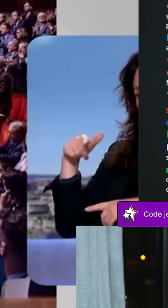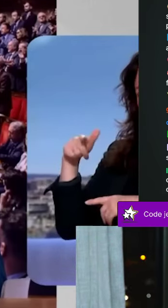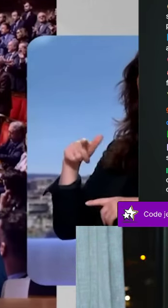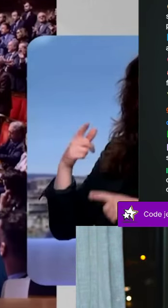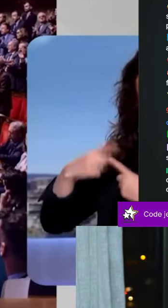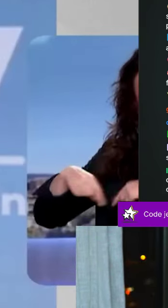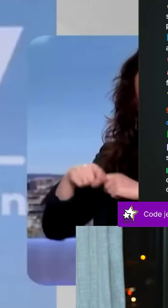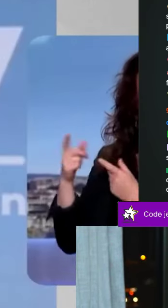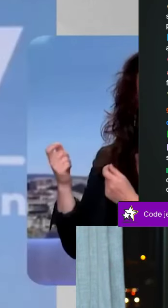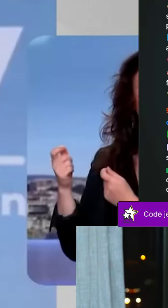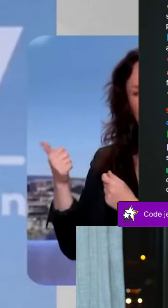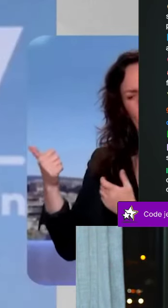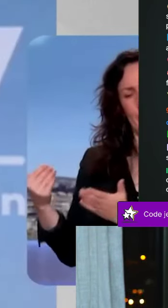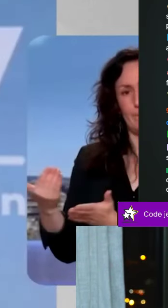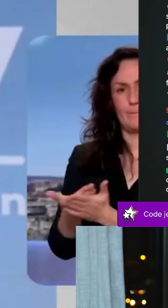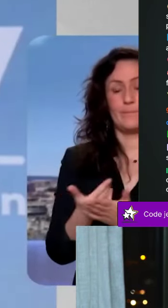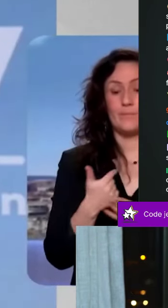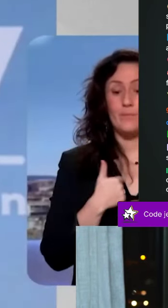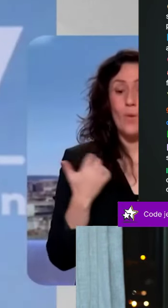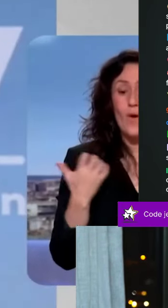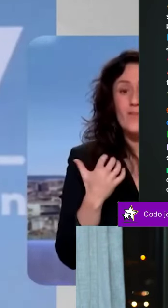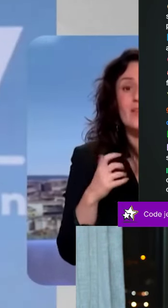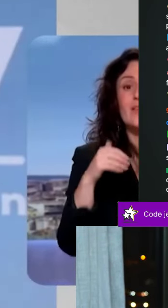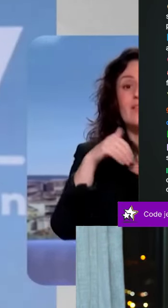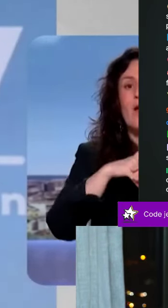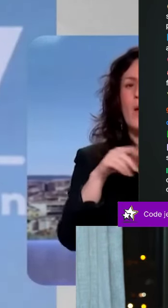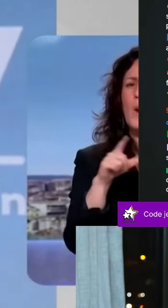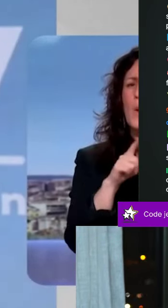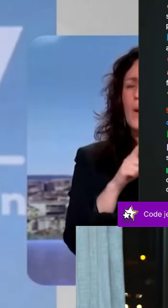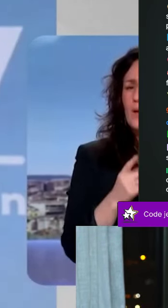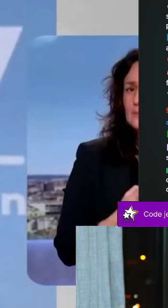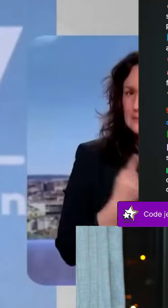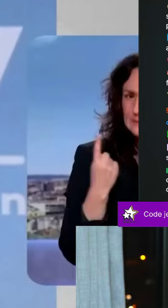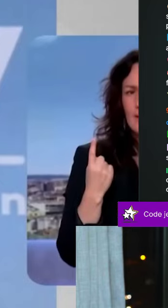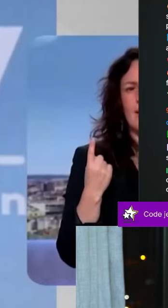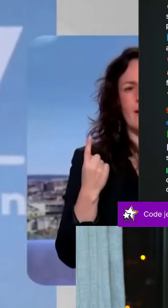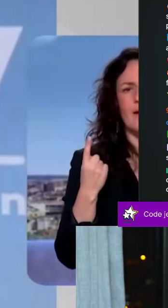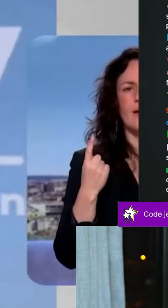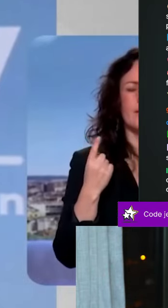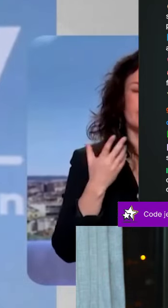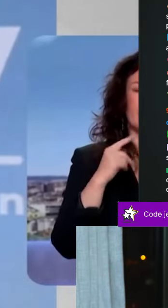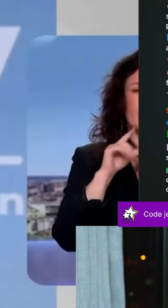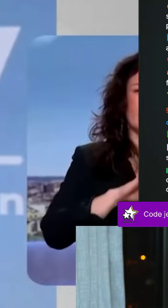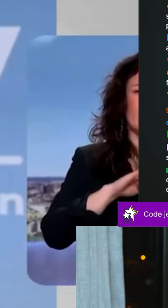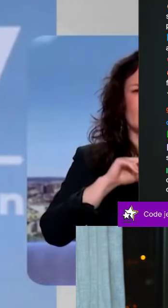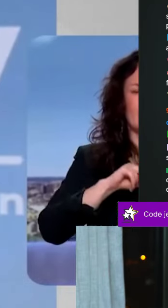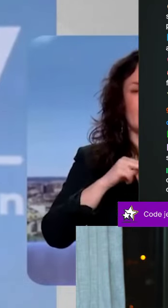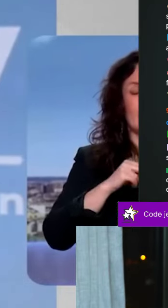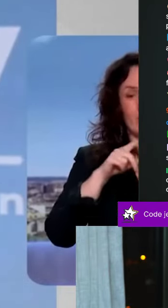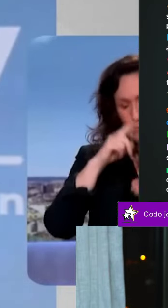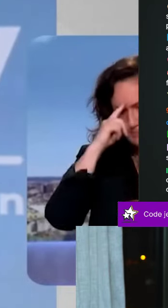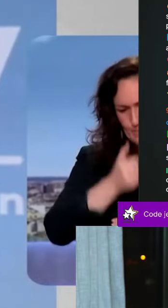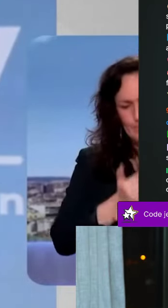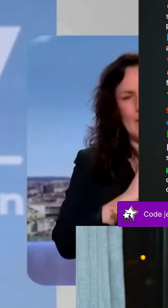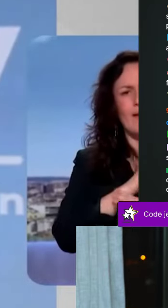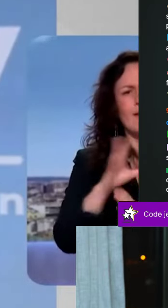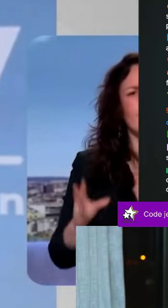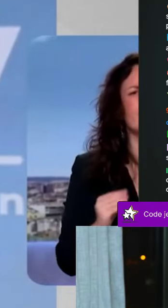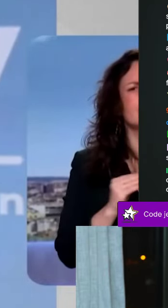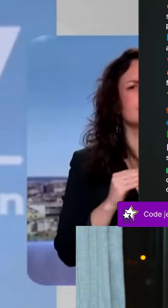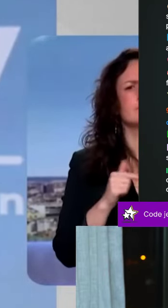ce sens je souhaite que cette loi spéciale elle contienne aussi je rentre un peu dans la technique la réindexation du barê de l'impôt sur le